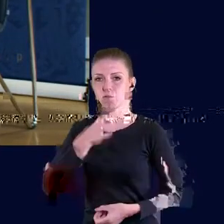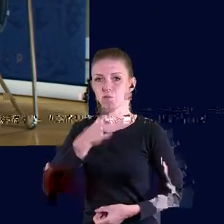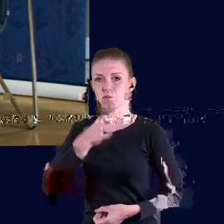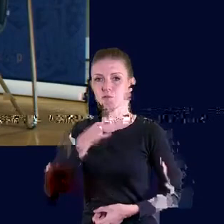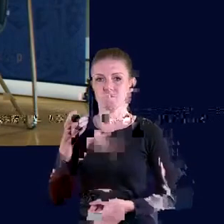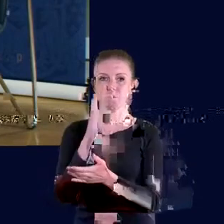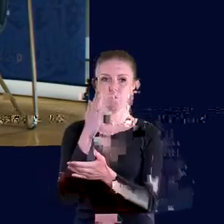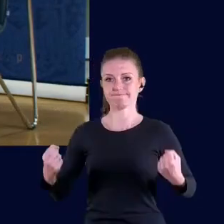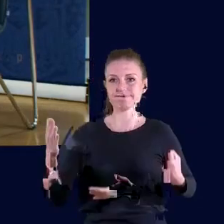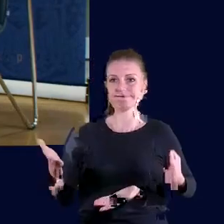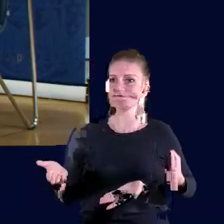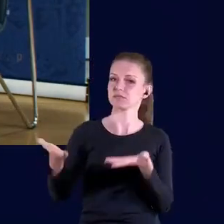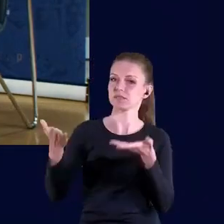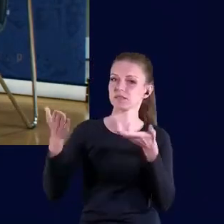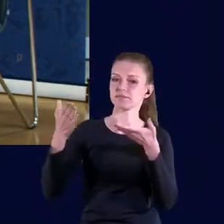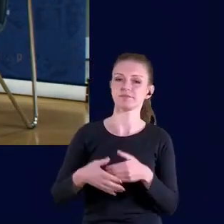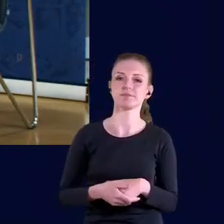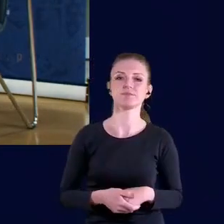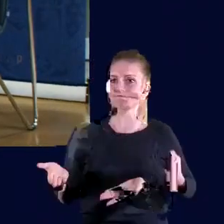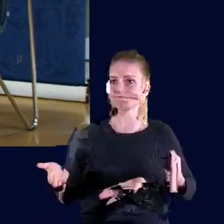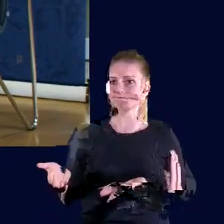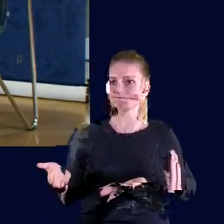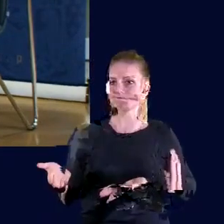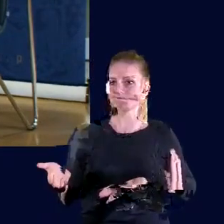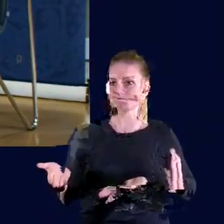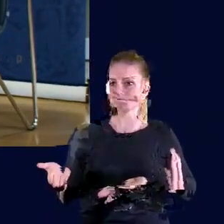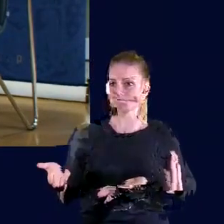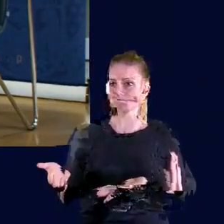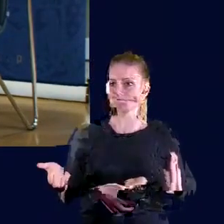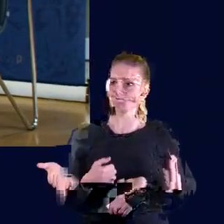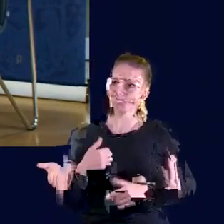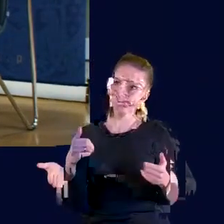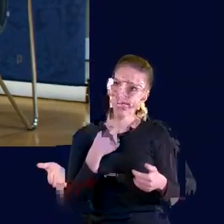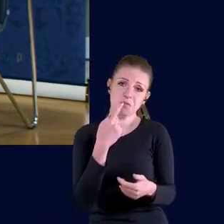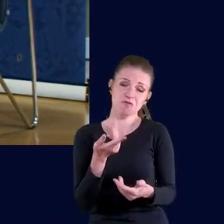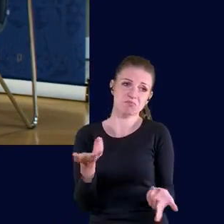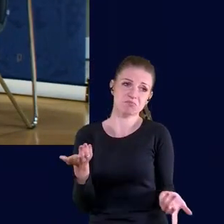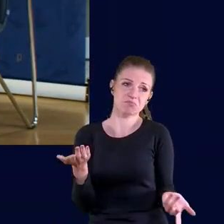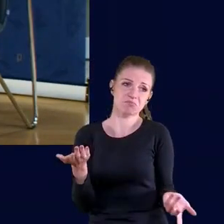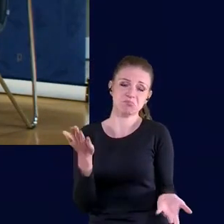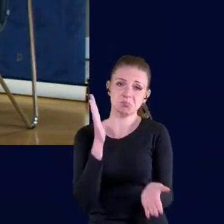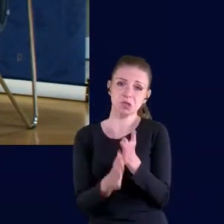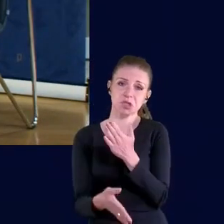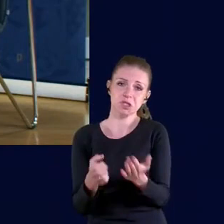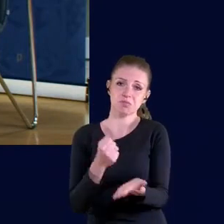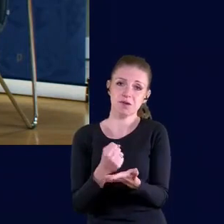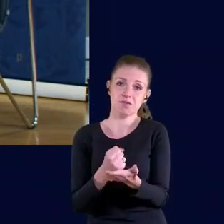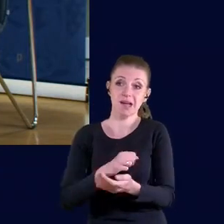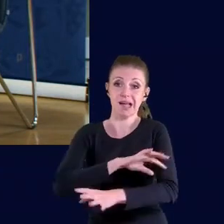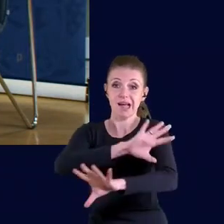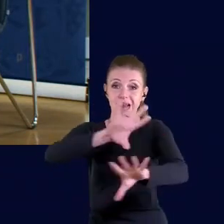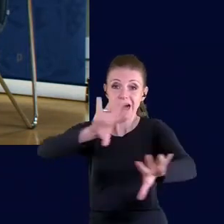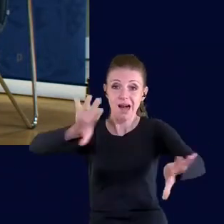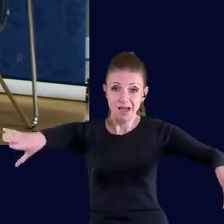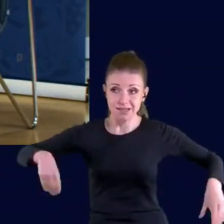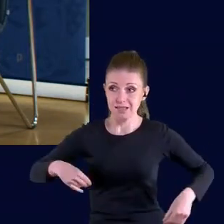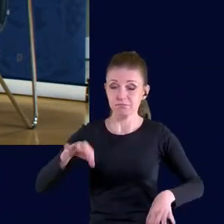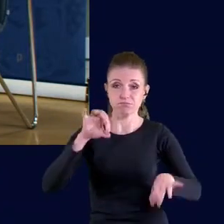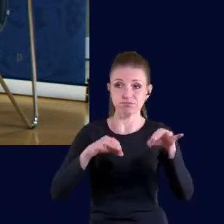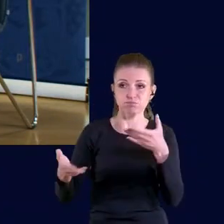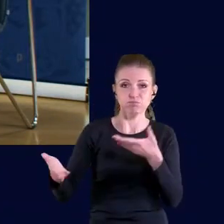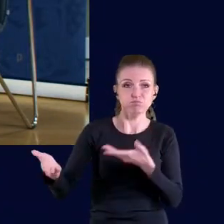ważny o A może powiem banalne rzeczy po prostu razem wiemy więcej dlatego takie